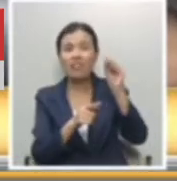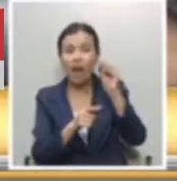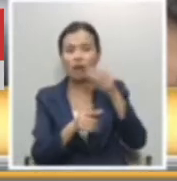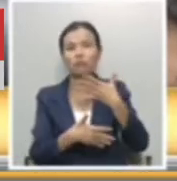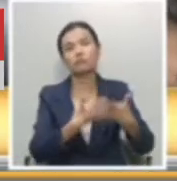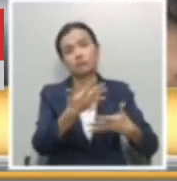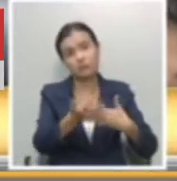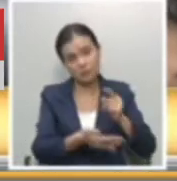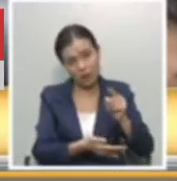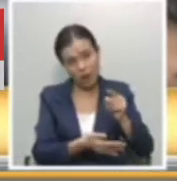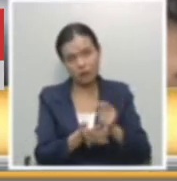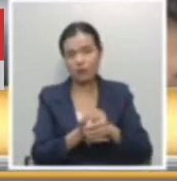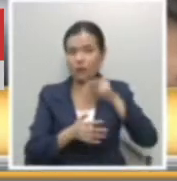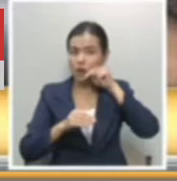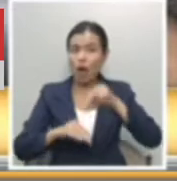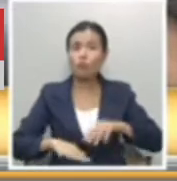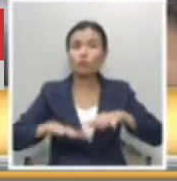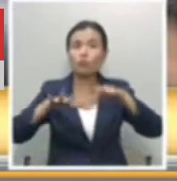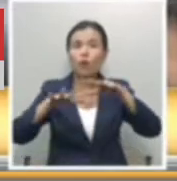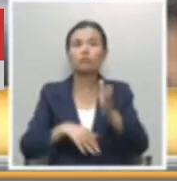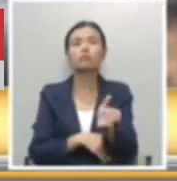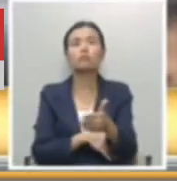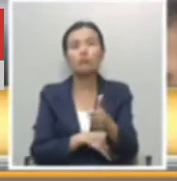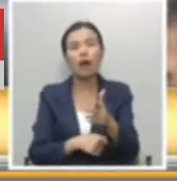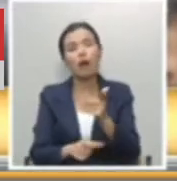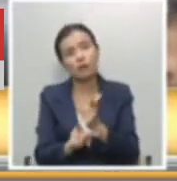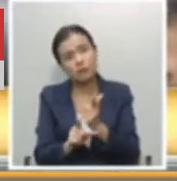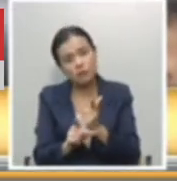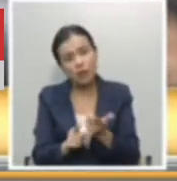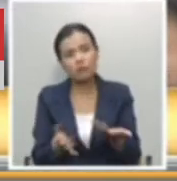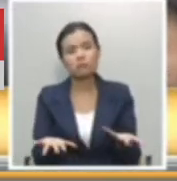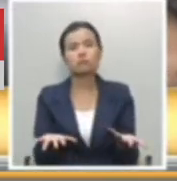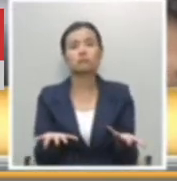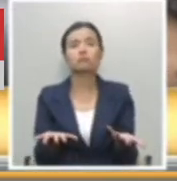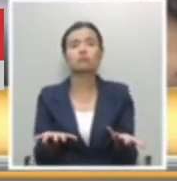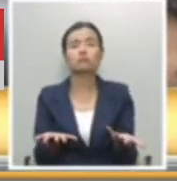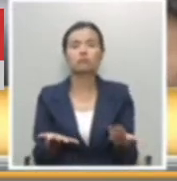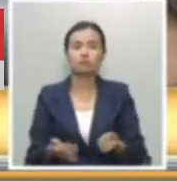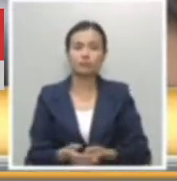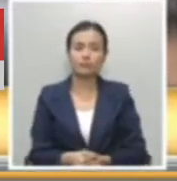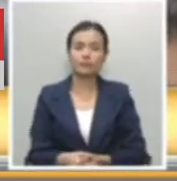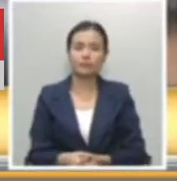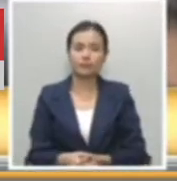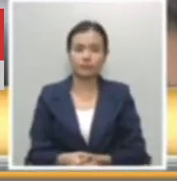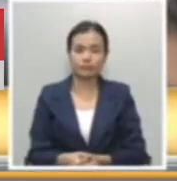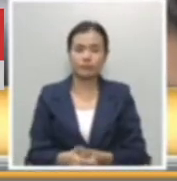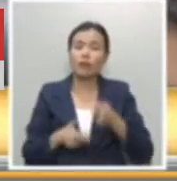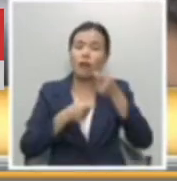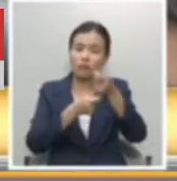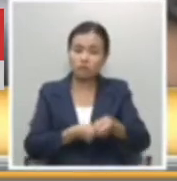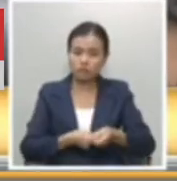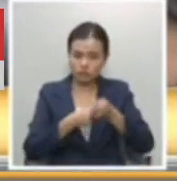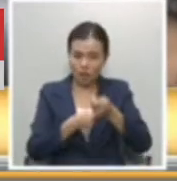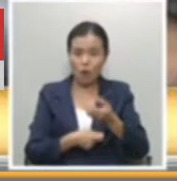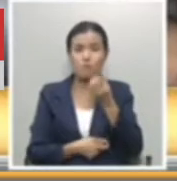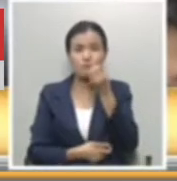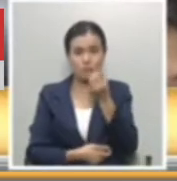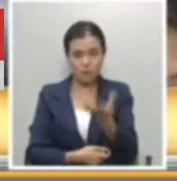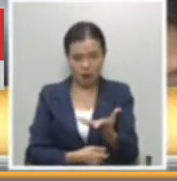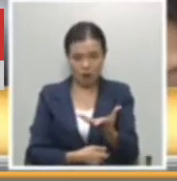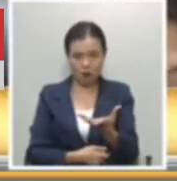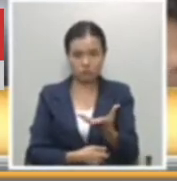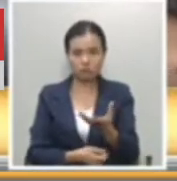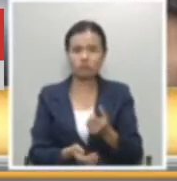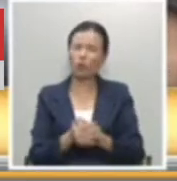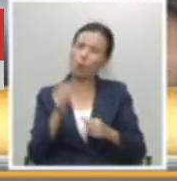วมก็ไล่ให้ไปเลี้ยงปลาอย่างนี้ครับท่านประธานที่เคารพครับเกษตรกรส่วนใหญ่เนี่ยนะครับต้องถือว่า